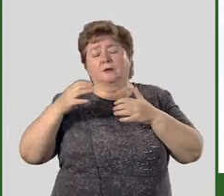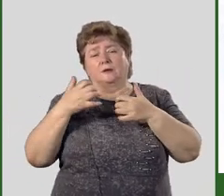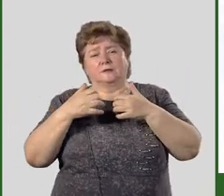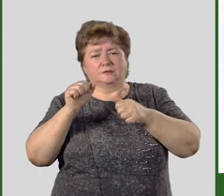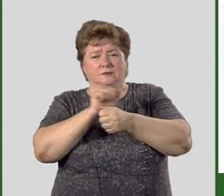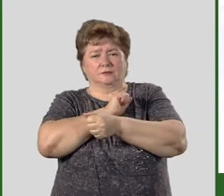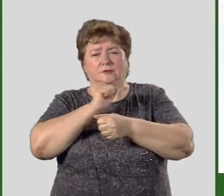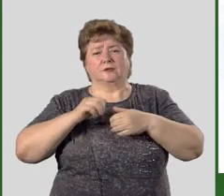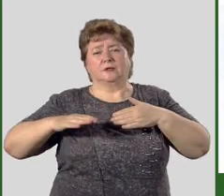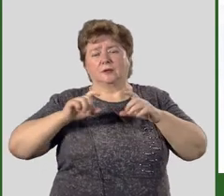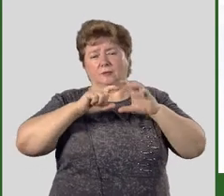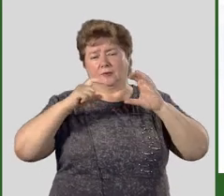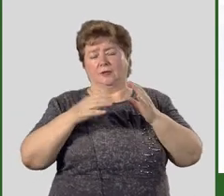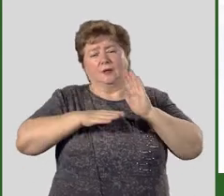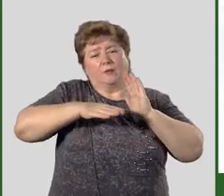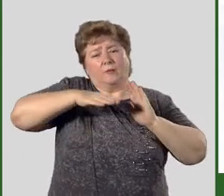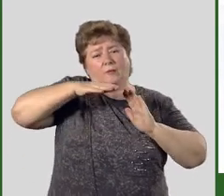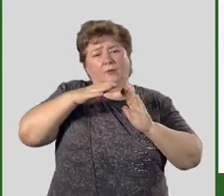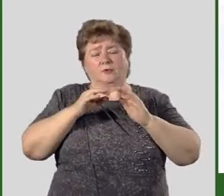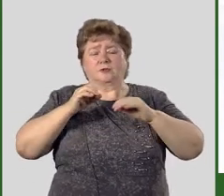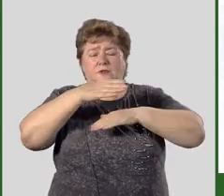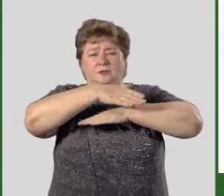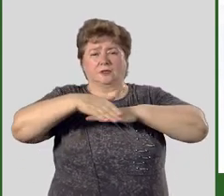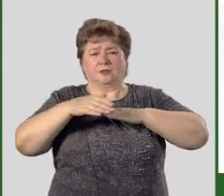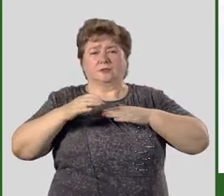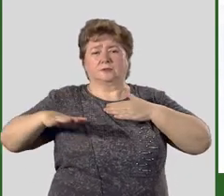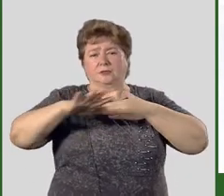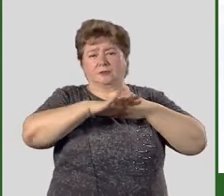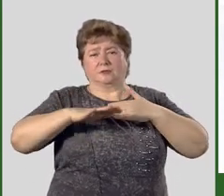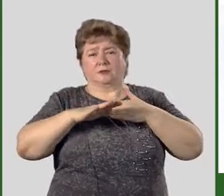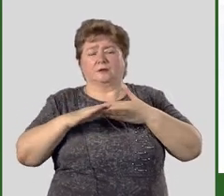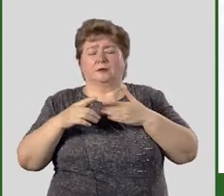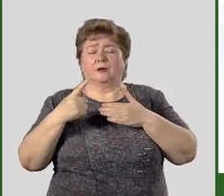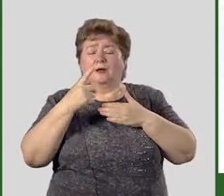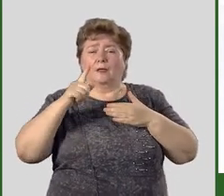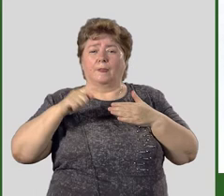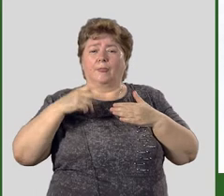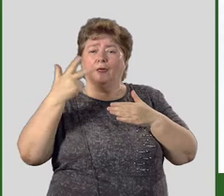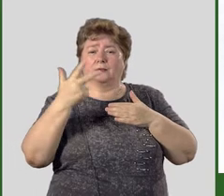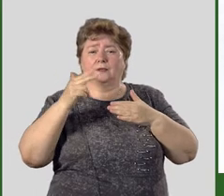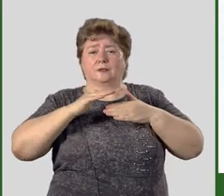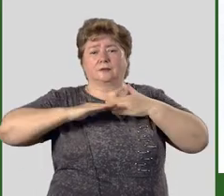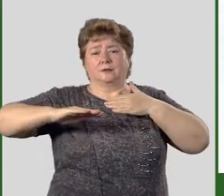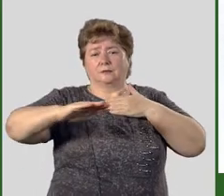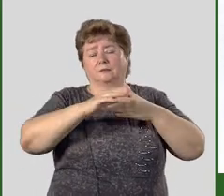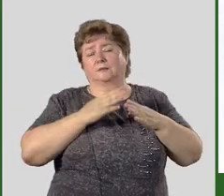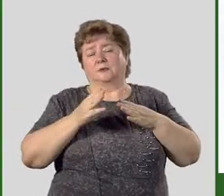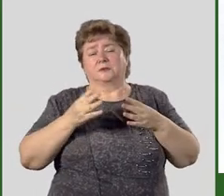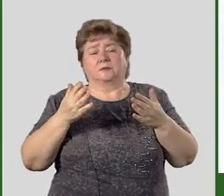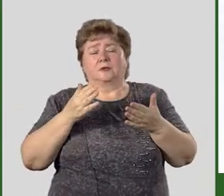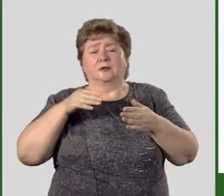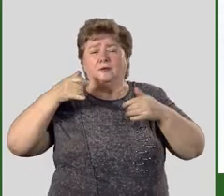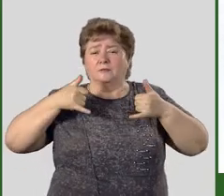тропических поясах и приподнятости окраин материка, 1/3 его поверхности не